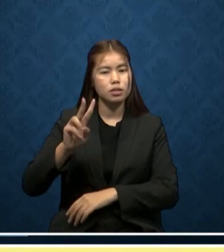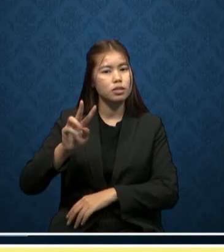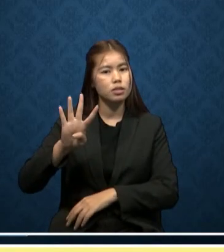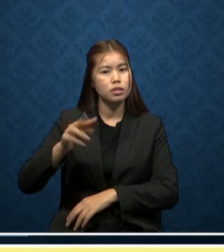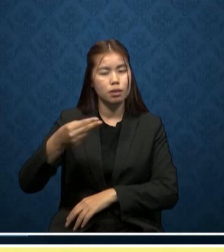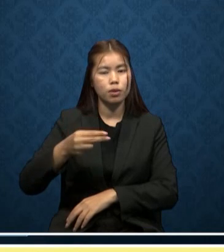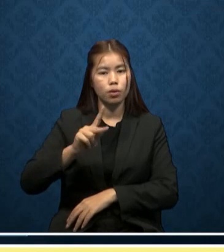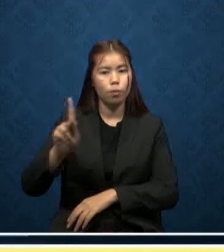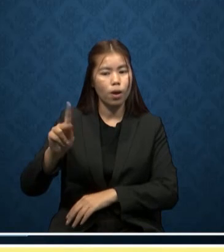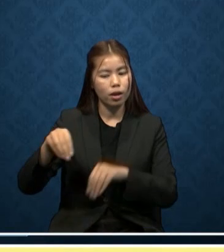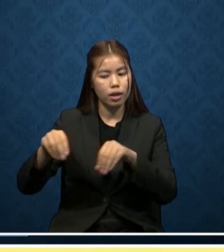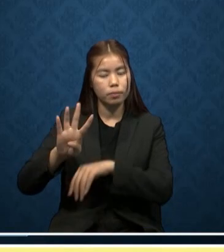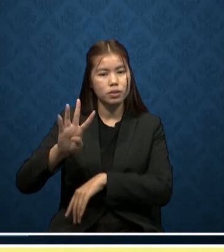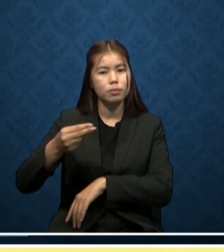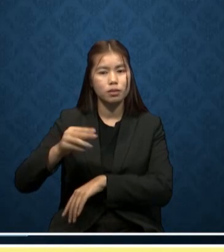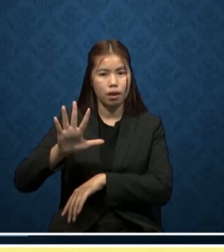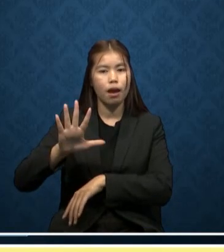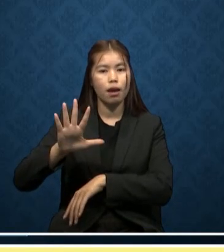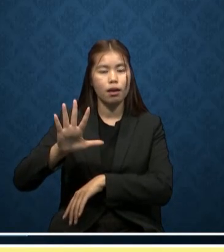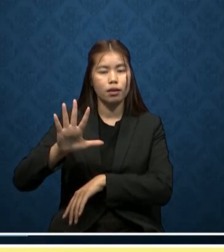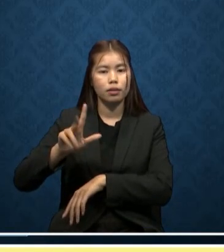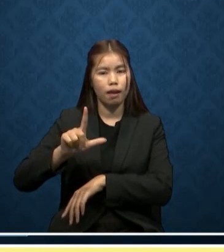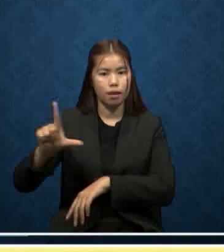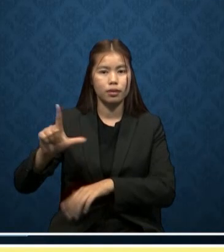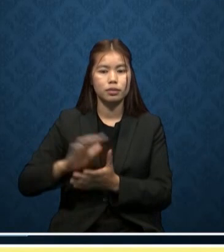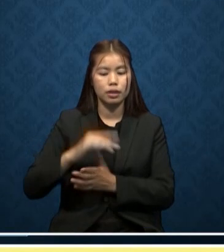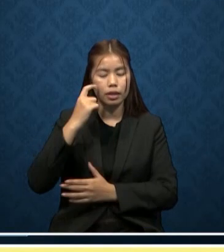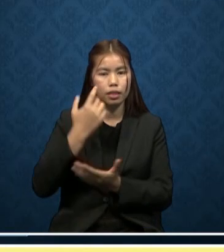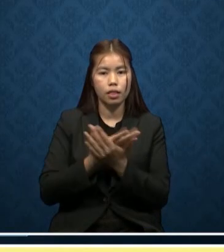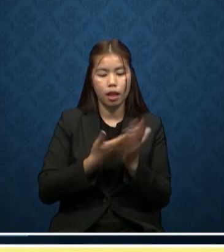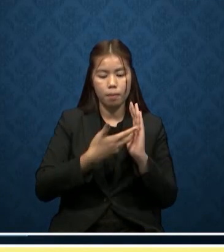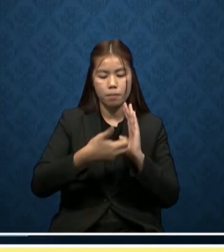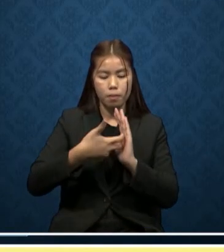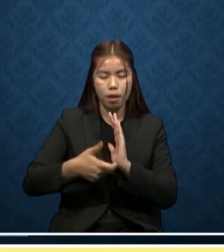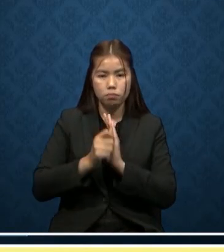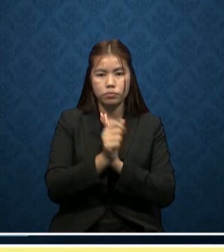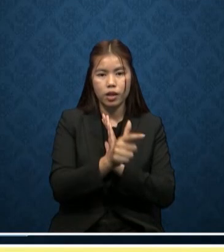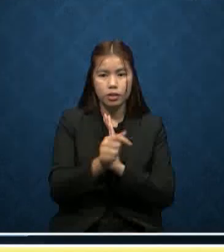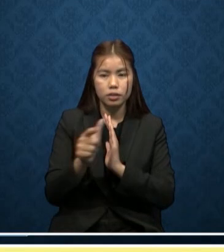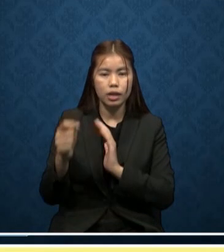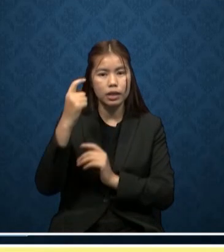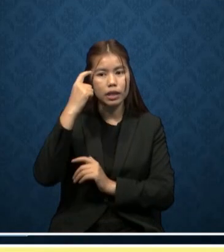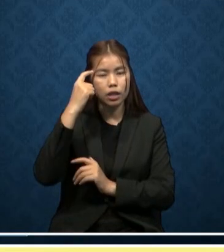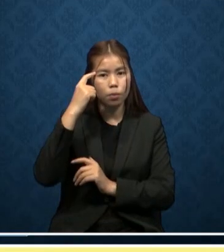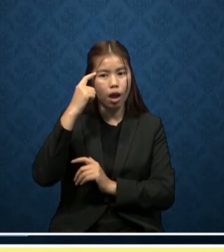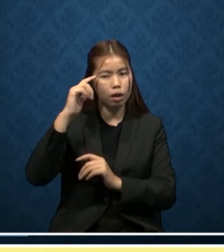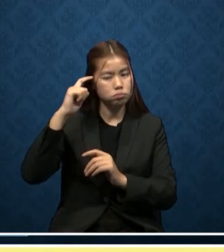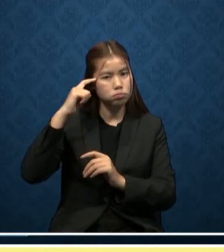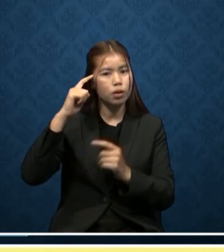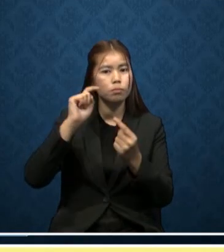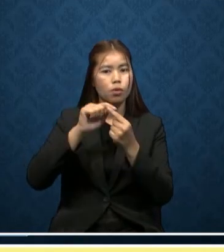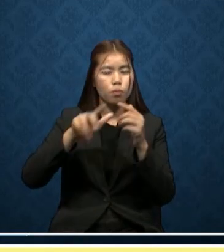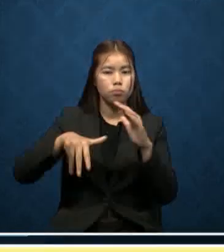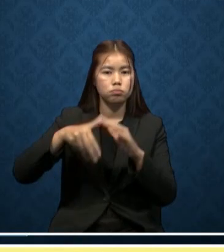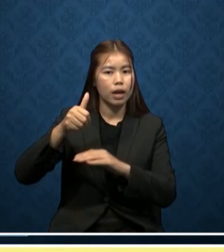45,000นะครับเพราะฉะนั้นเงินที่ลงไปเนี่ยมันไม่ไปตอบการบรรลุเป้าหมาย